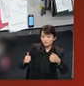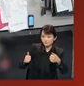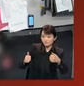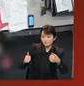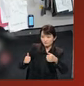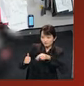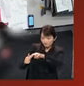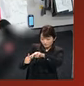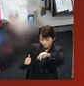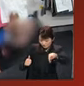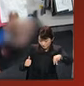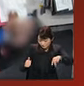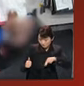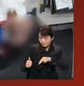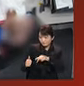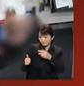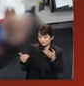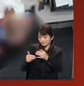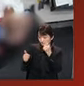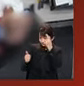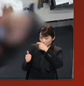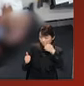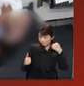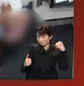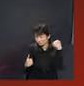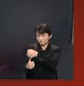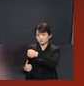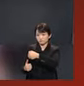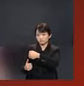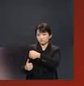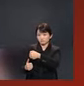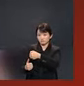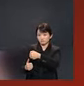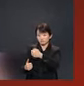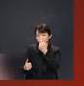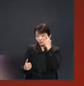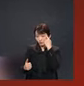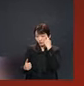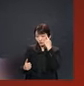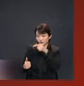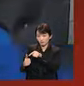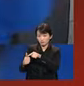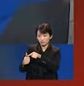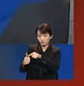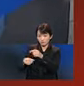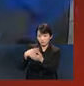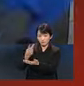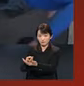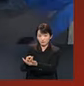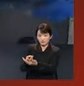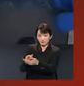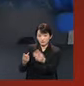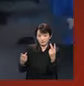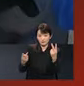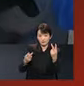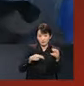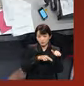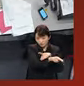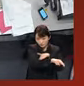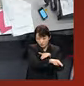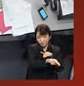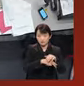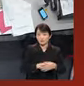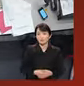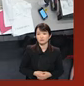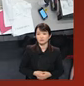안쪽으로 들어갑니다. 그리고 직원 얼굴에 대뜸 주먹을 날렸습니다. 아, 왜 때려? 직원은 그대로 쓰러졌고요. 두 남성은